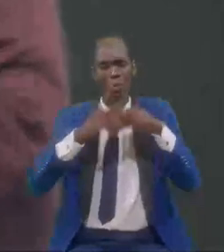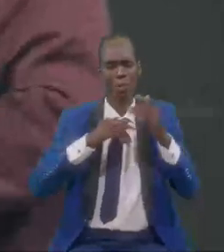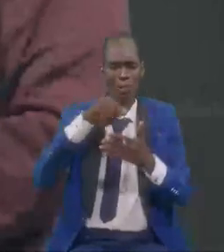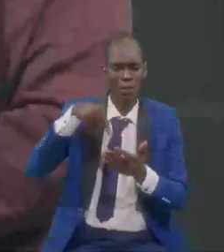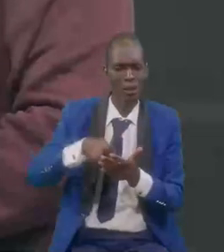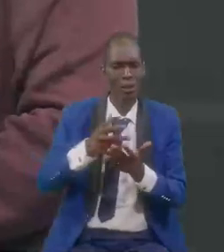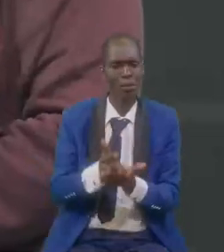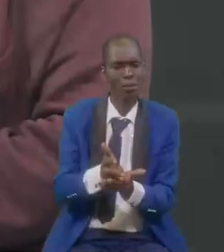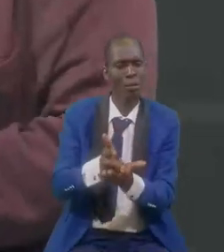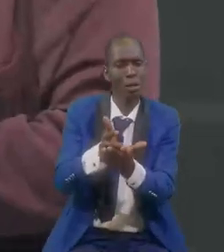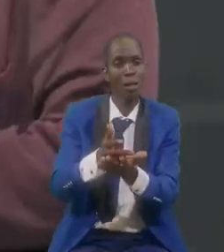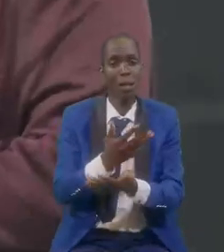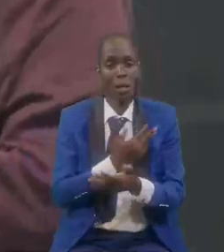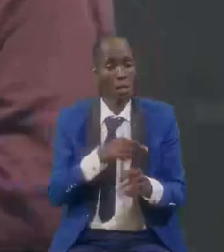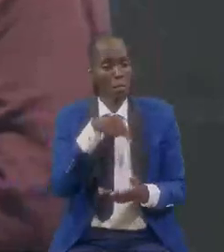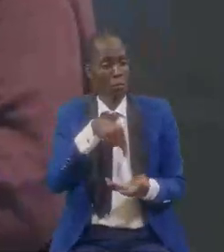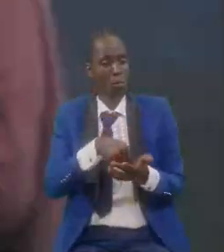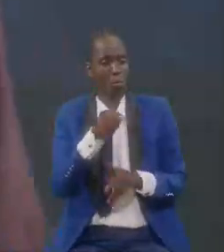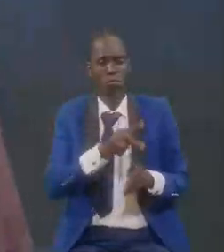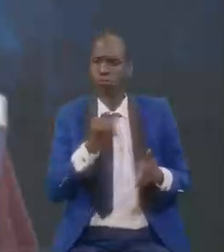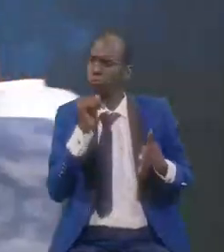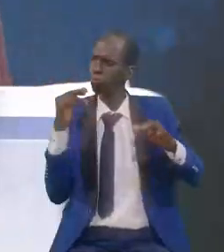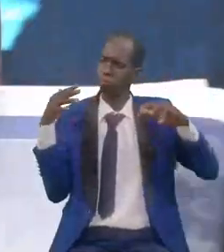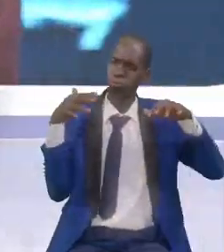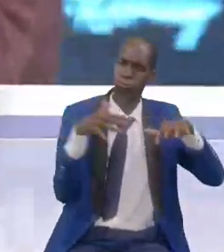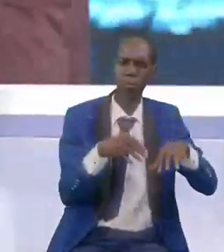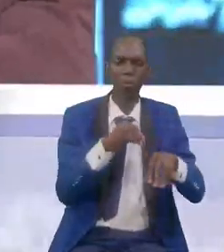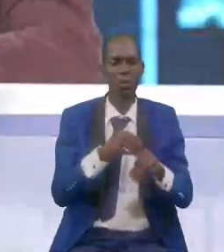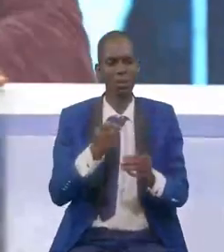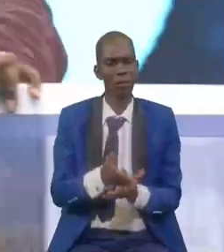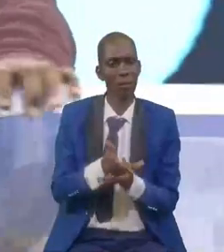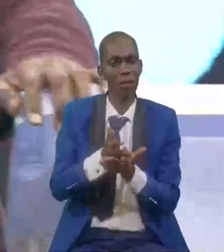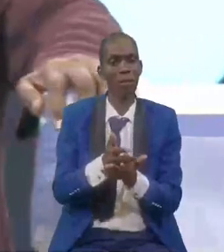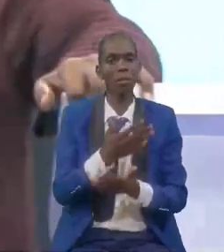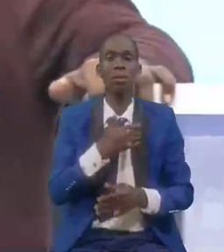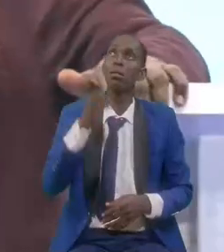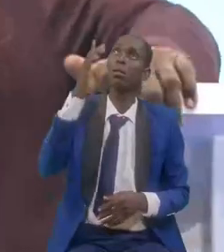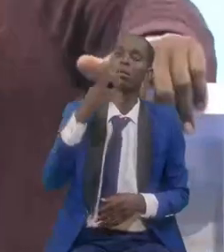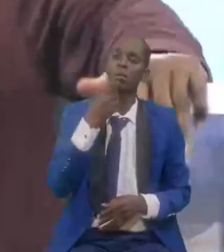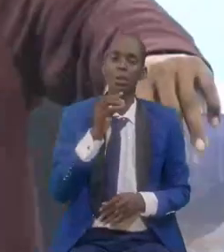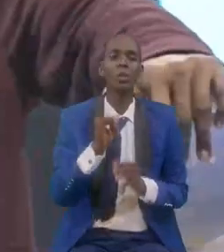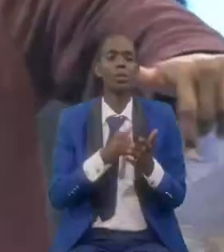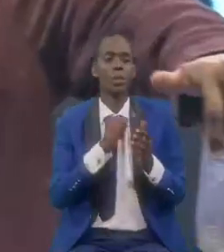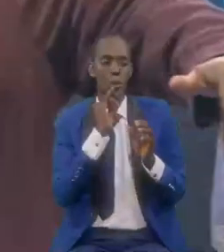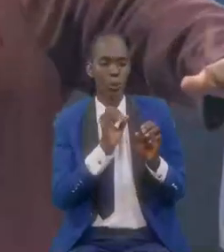Et les gens ne viennent pas. Et Dieu a dit, c'est bon, prends